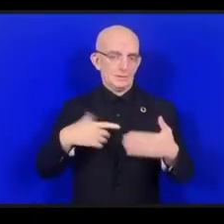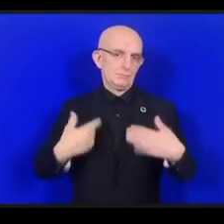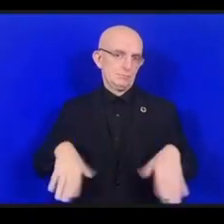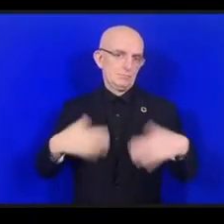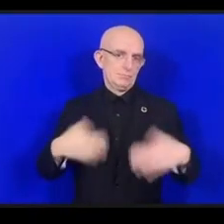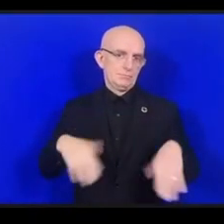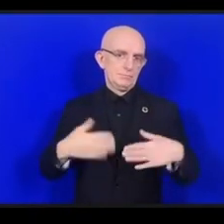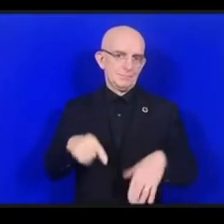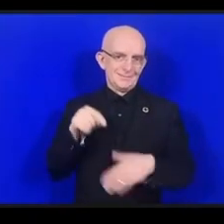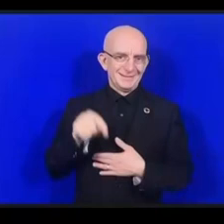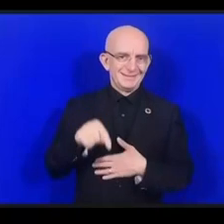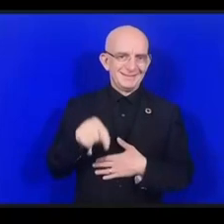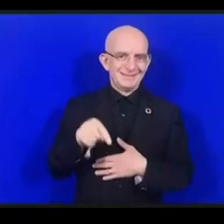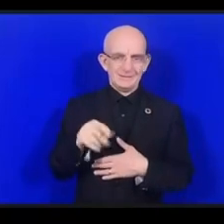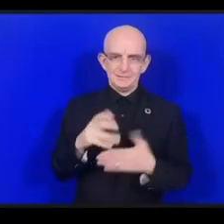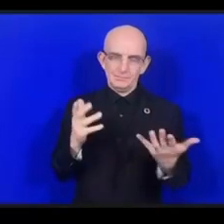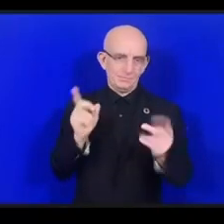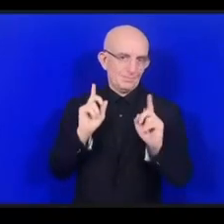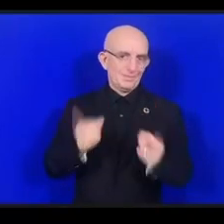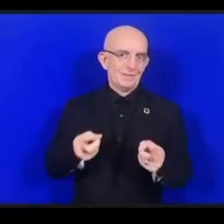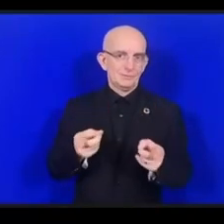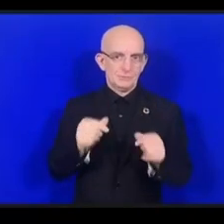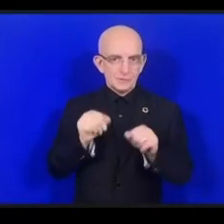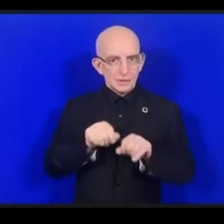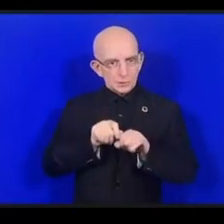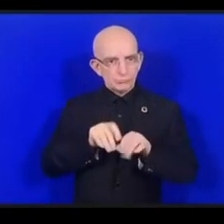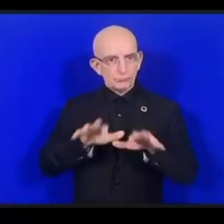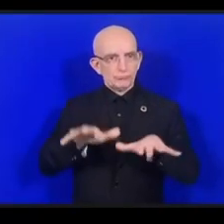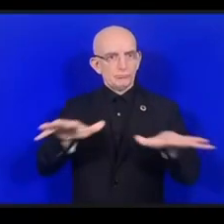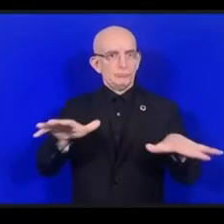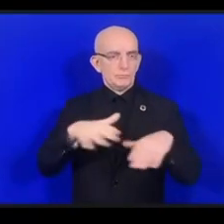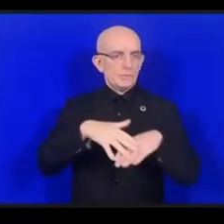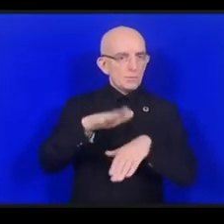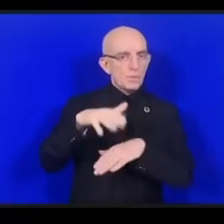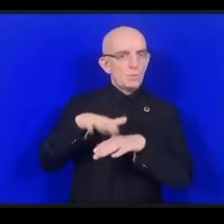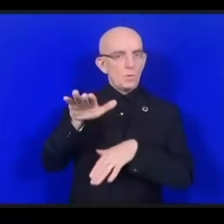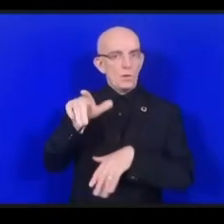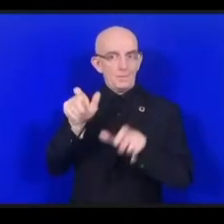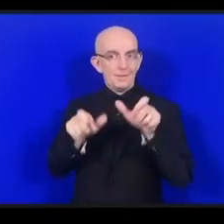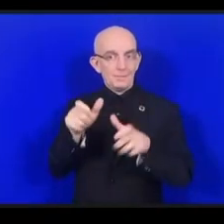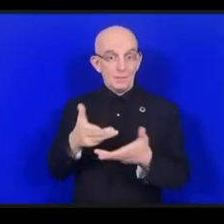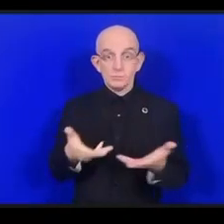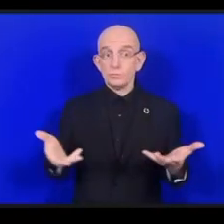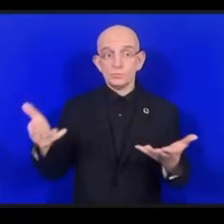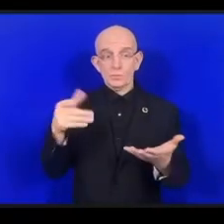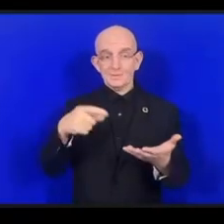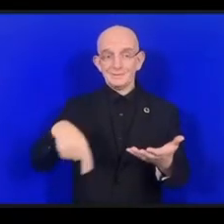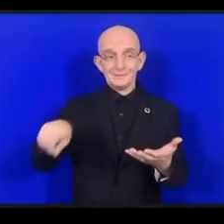需要接触更多的人，